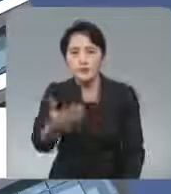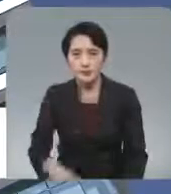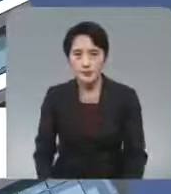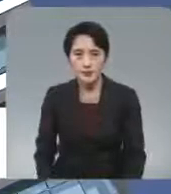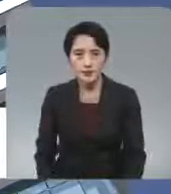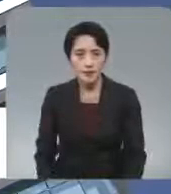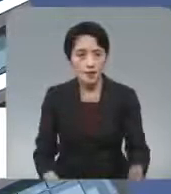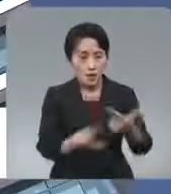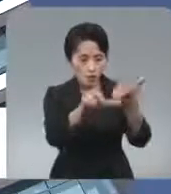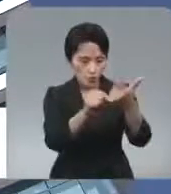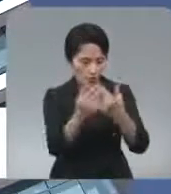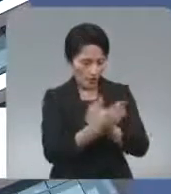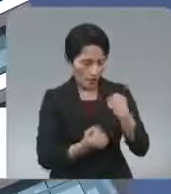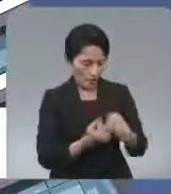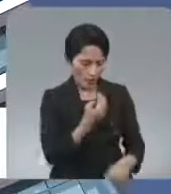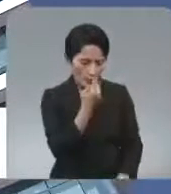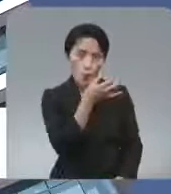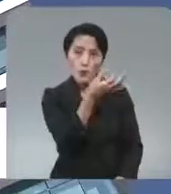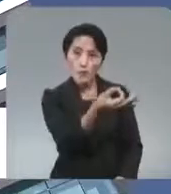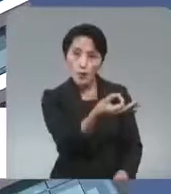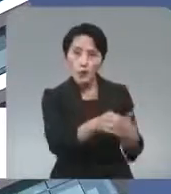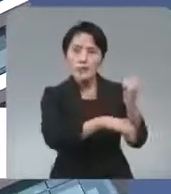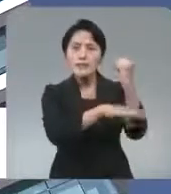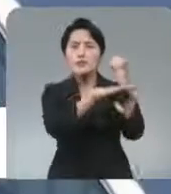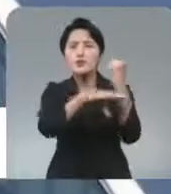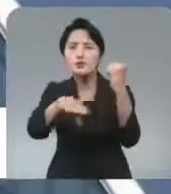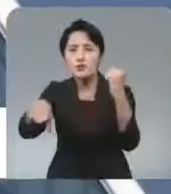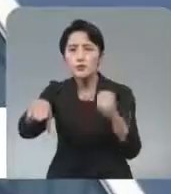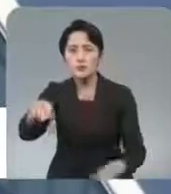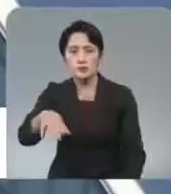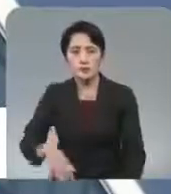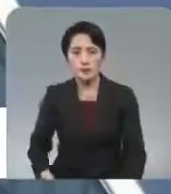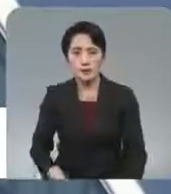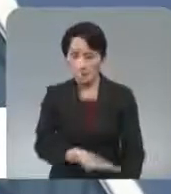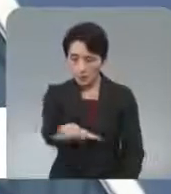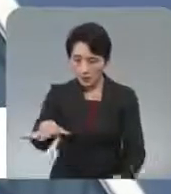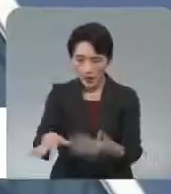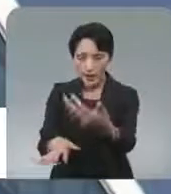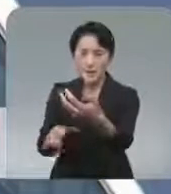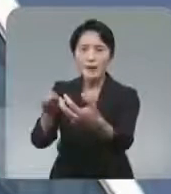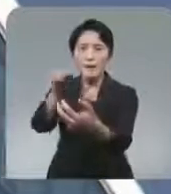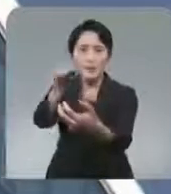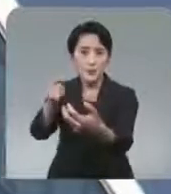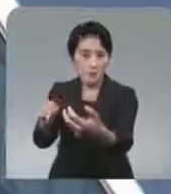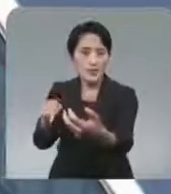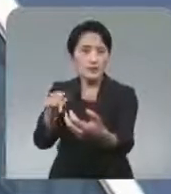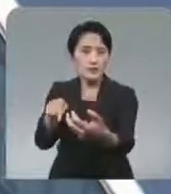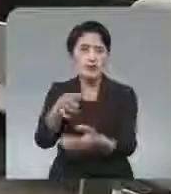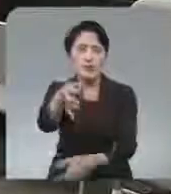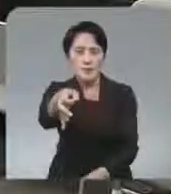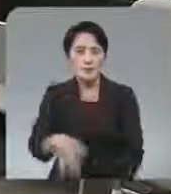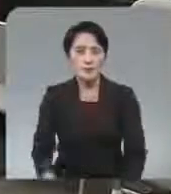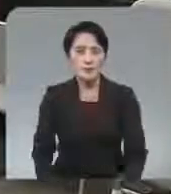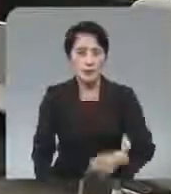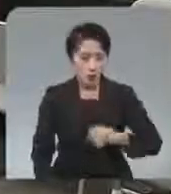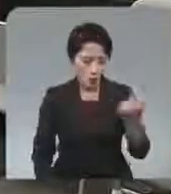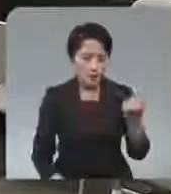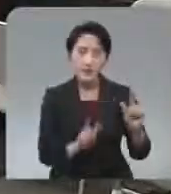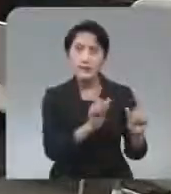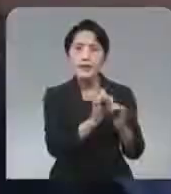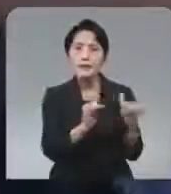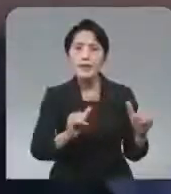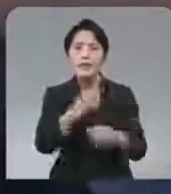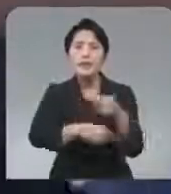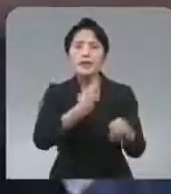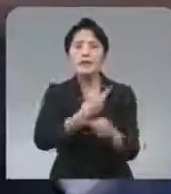4兆9000億音の補正予算案が204日の国会本会議で可決されました災害支援金は